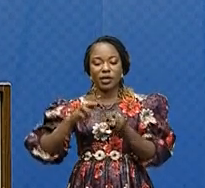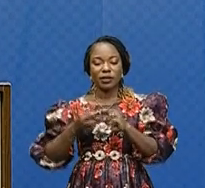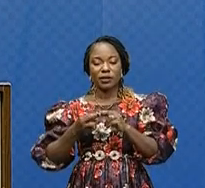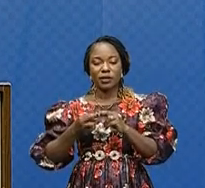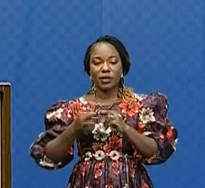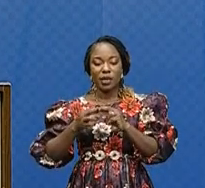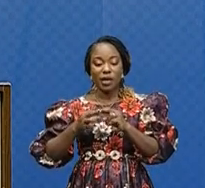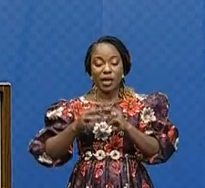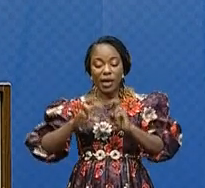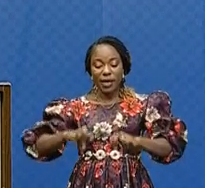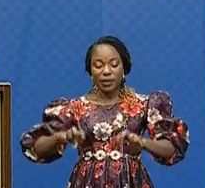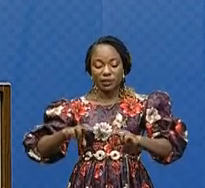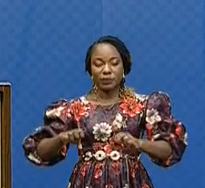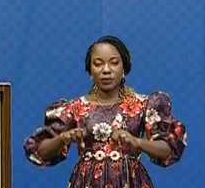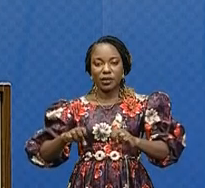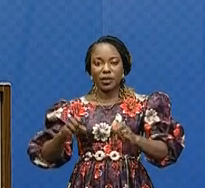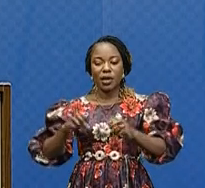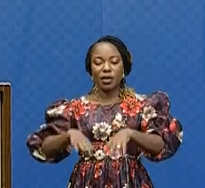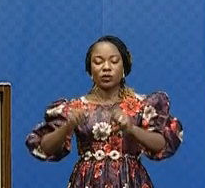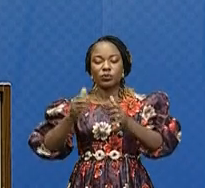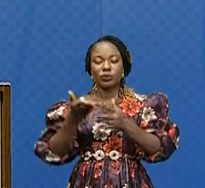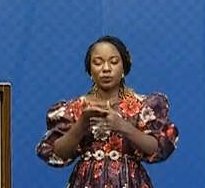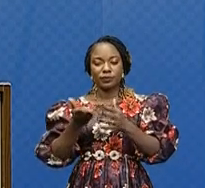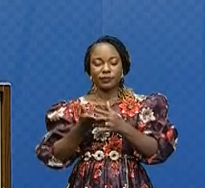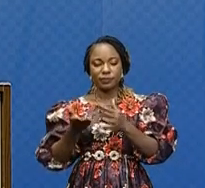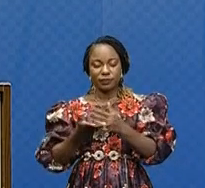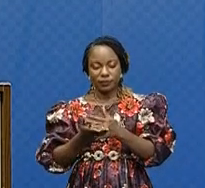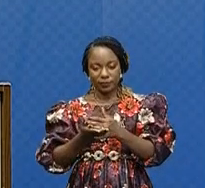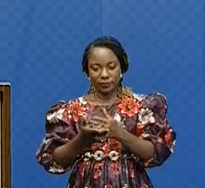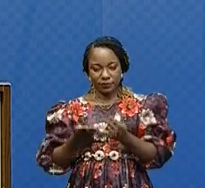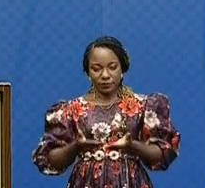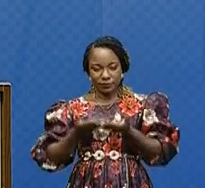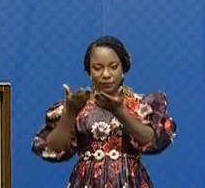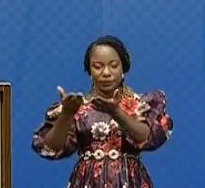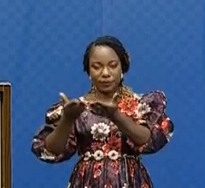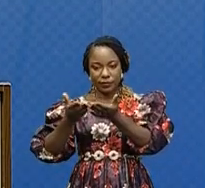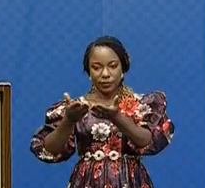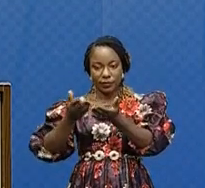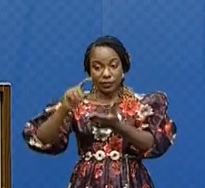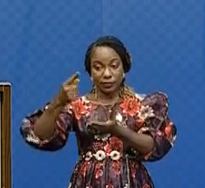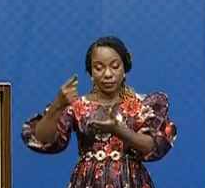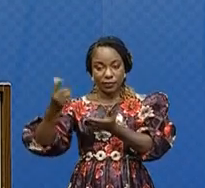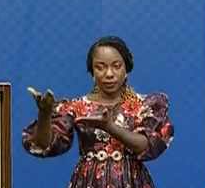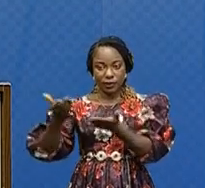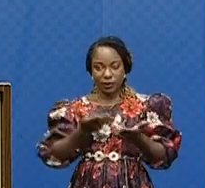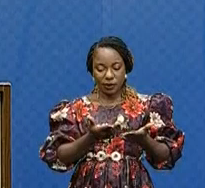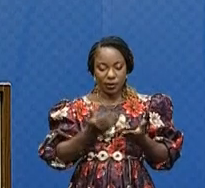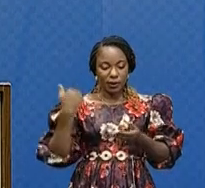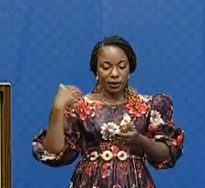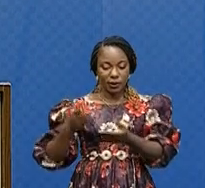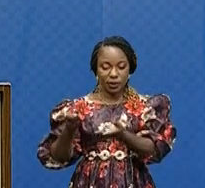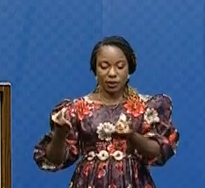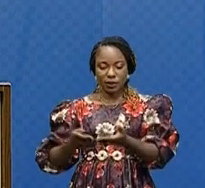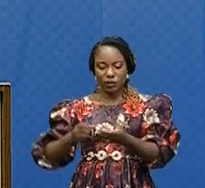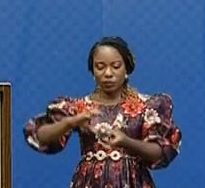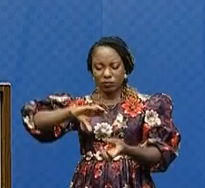des dossiers. Trois dossiers ont été soumis à l'approbation du Conseil. Le premier portant sur l'état des lieux sur les érosions